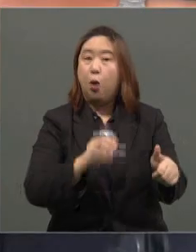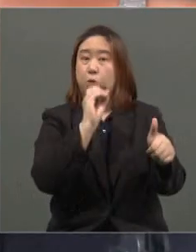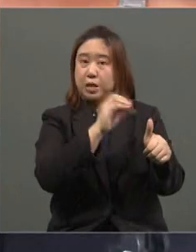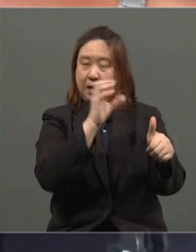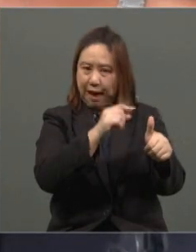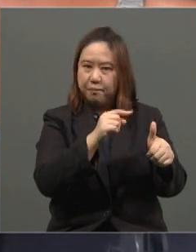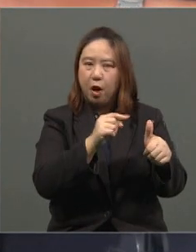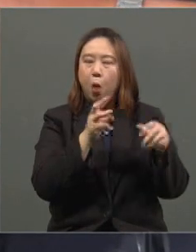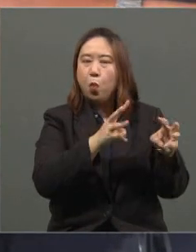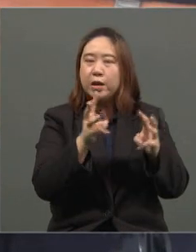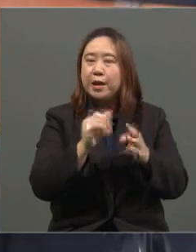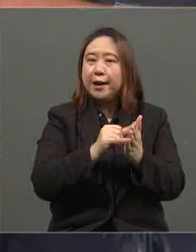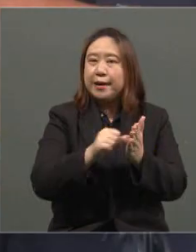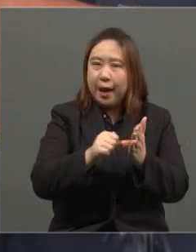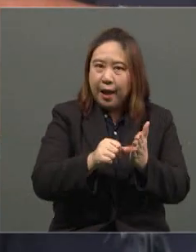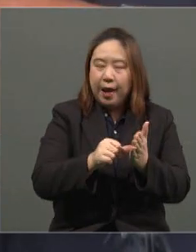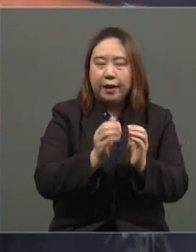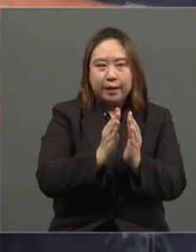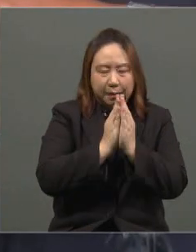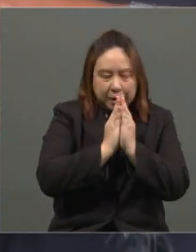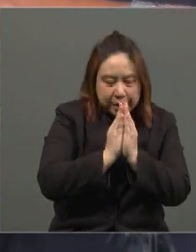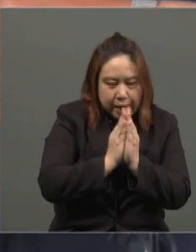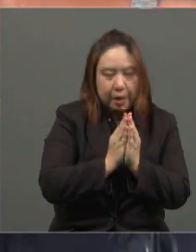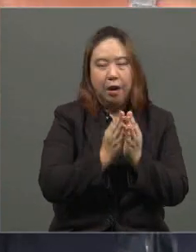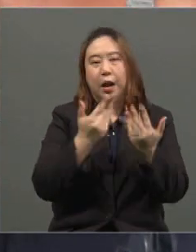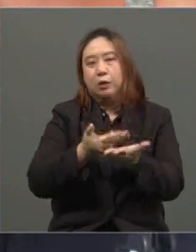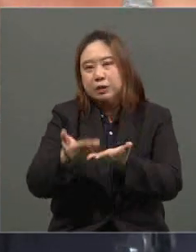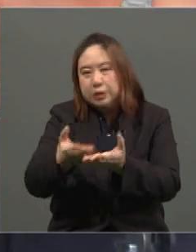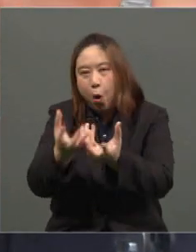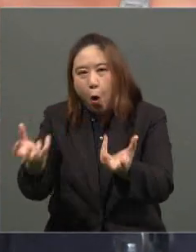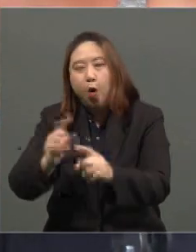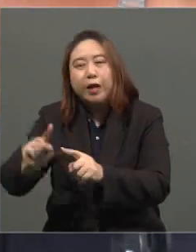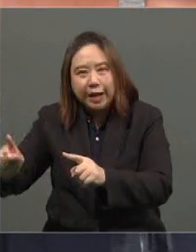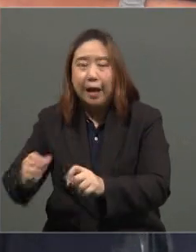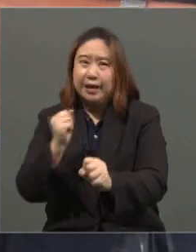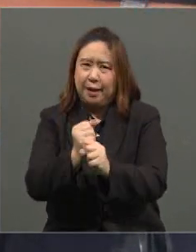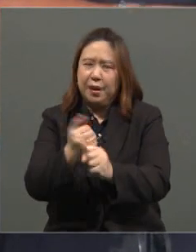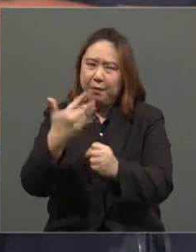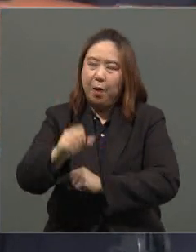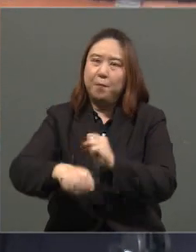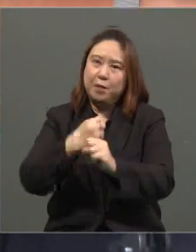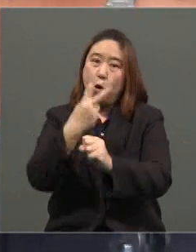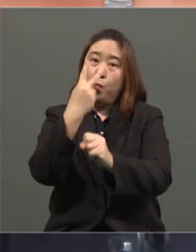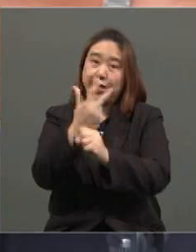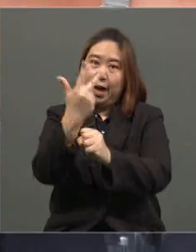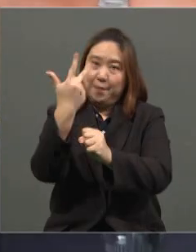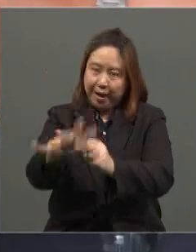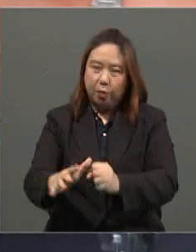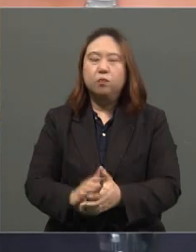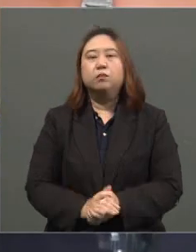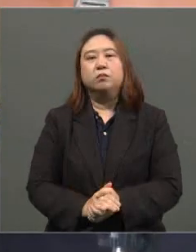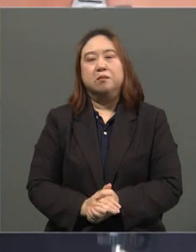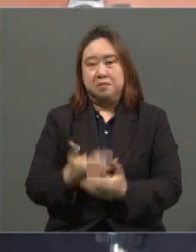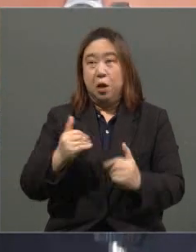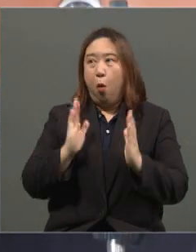ไขโดยทำพิธีและซื้อวัตถุมงคลต่างๆทำมาแล้วประมาณ 2-3 ปีและผู้เสียหายบางรายเนี่ย